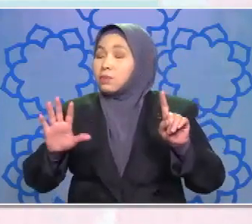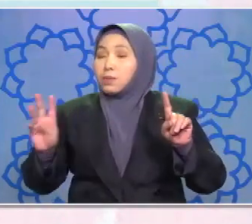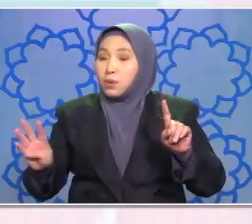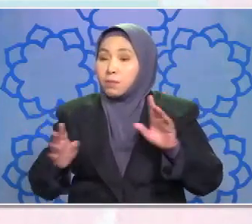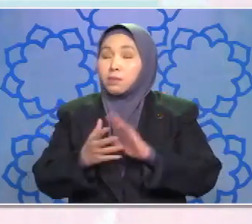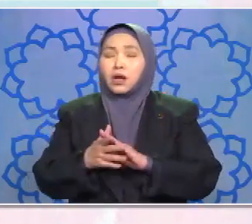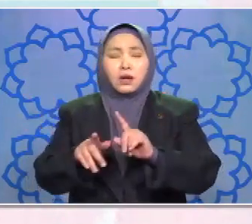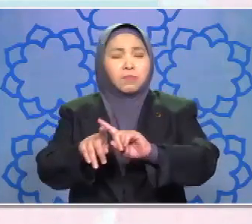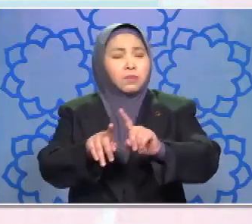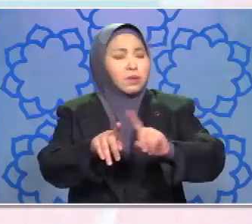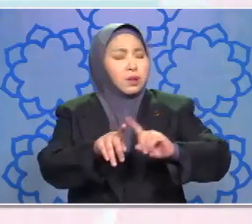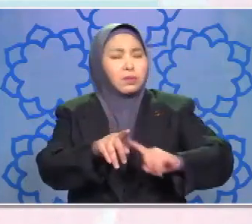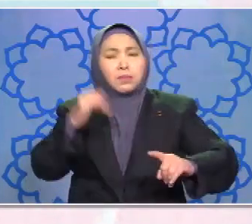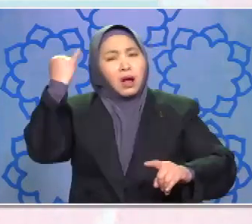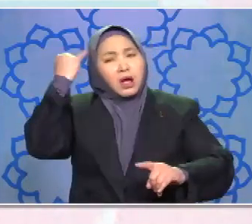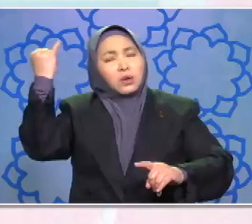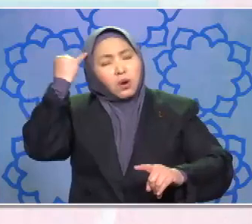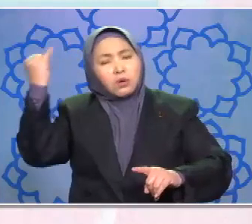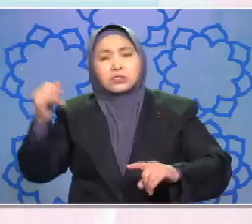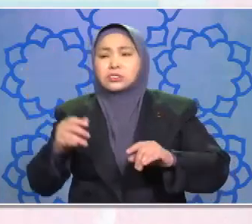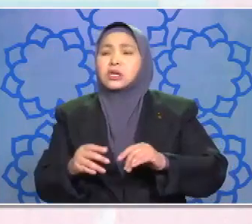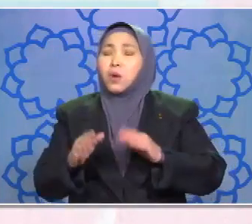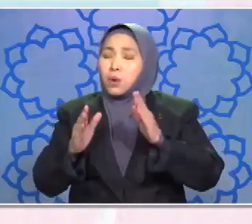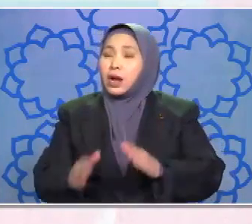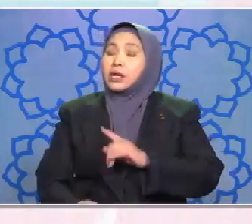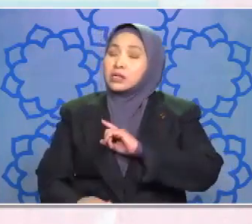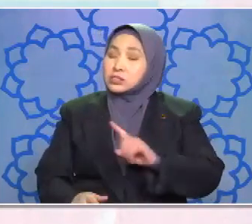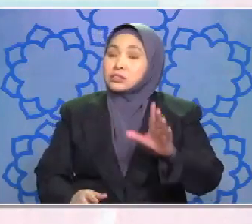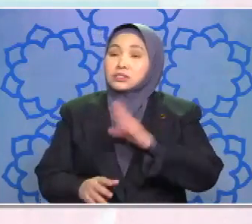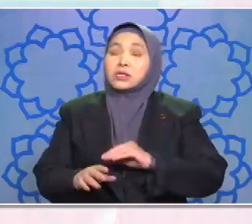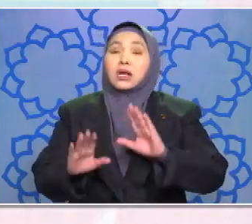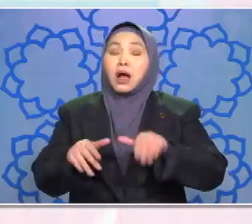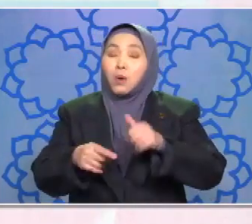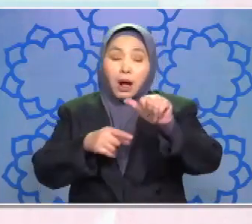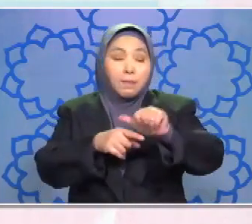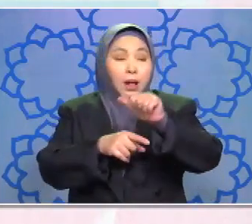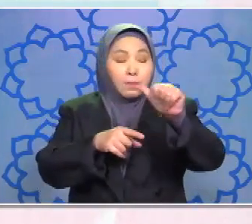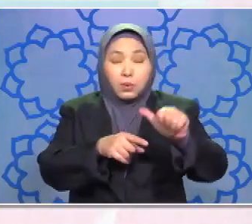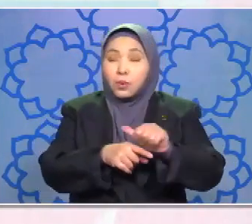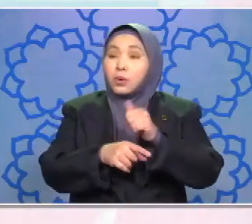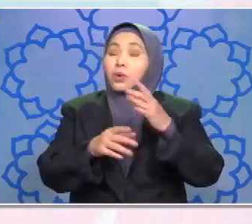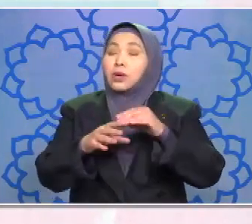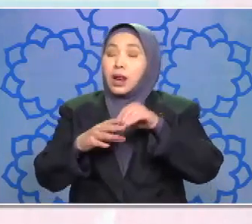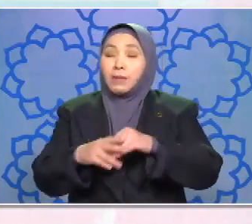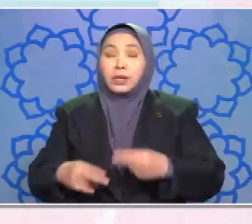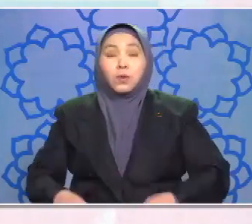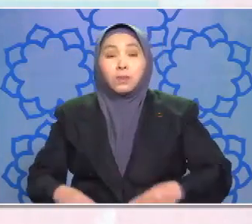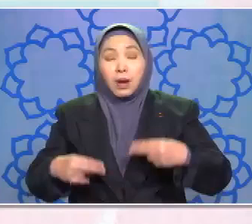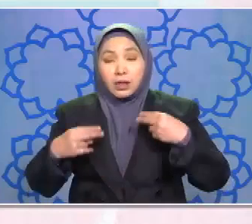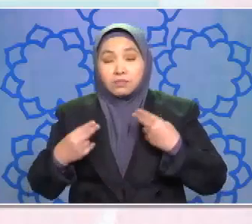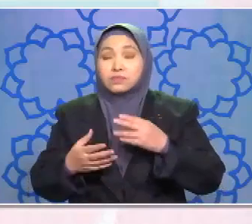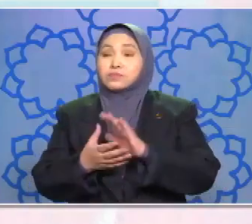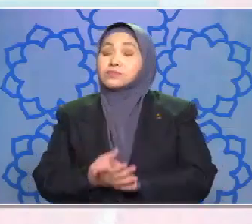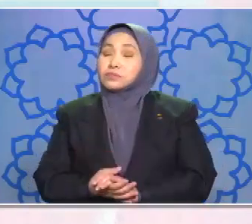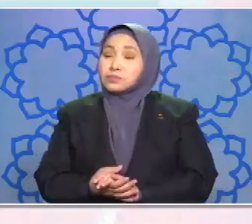mematahkan berbagai ideologi kaum musyrikin, cara fikir dan amal buruk mereka dalam kehidupan seharian. Jadi mari